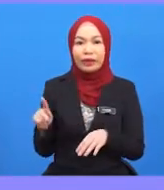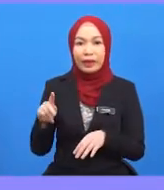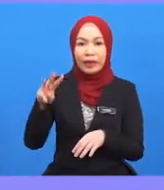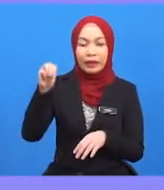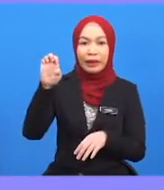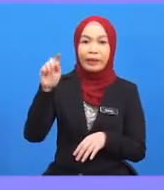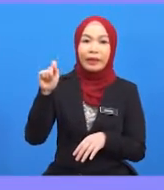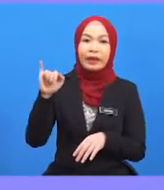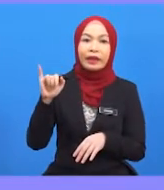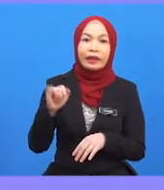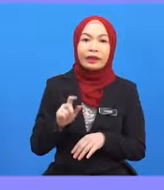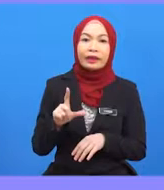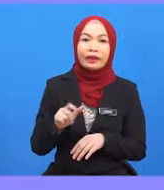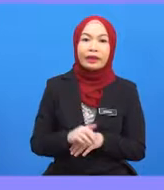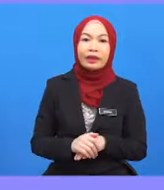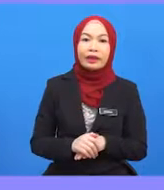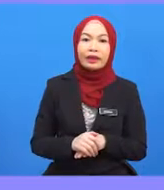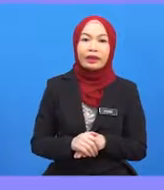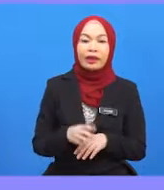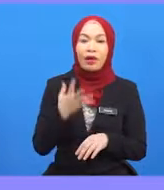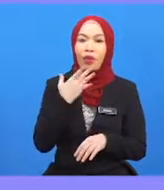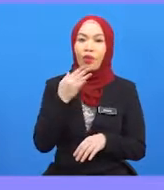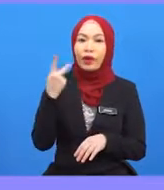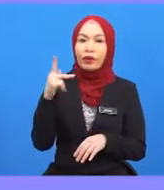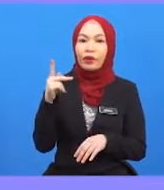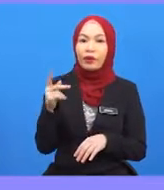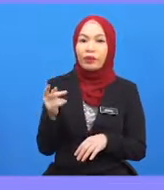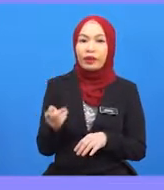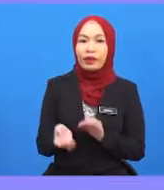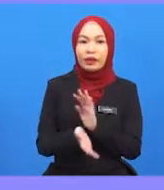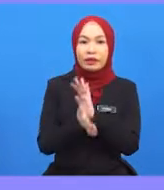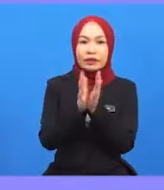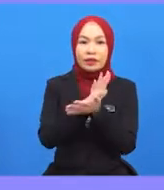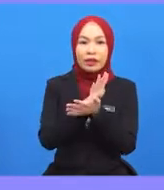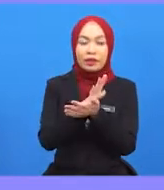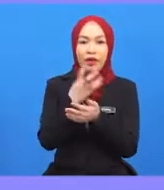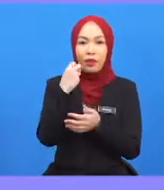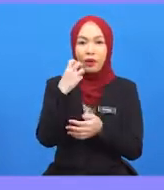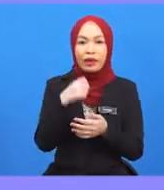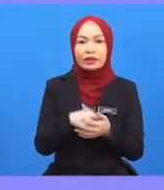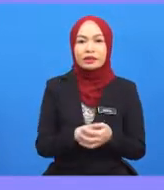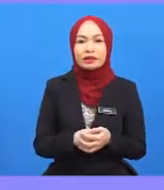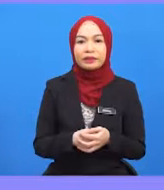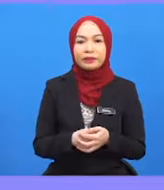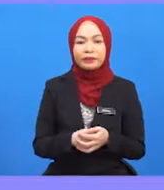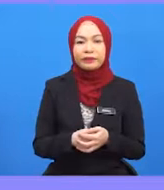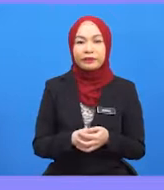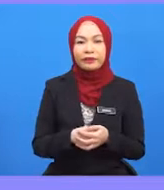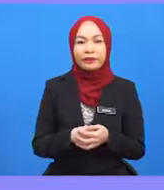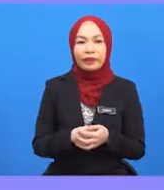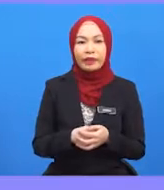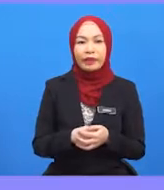ginger. Takat yang mana proses penetralan berlaku dan penunjuk